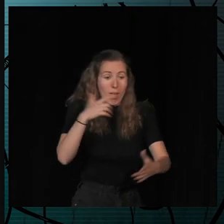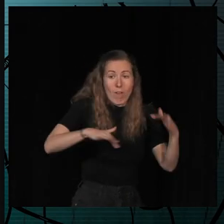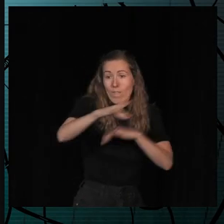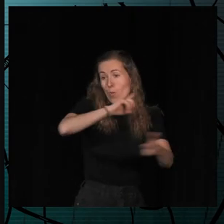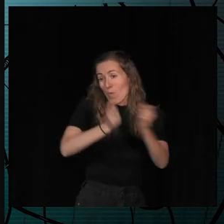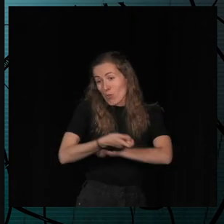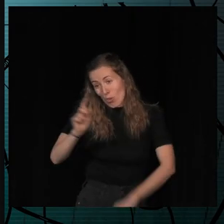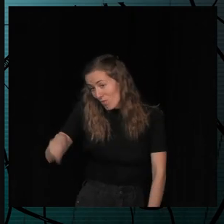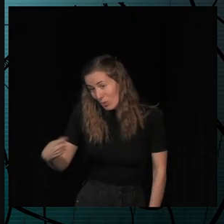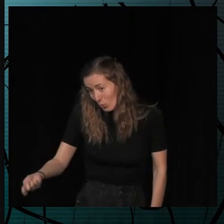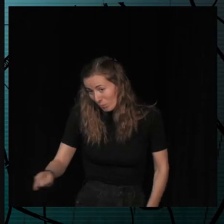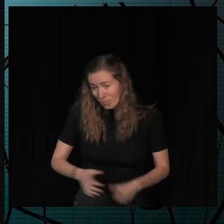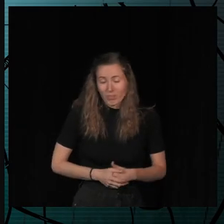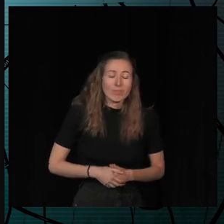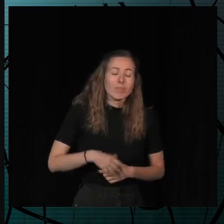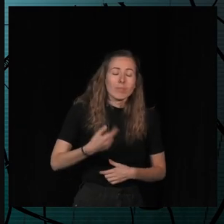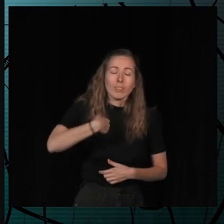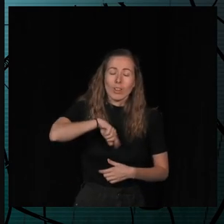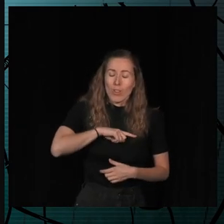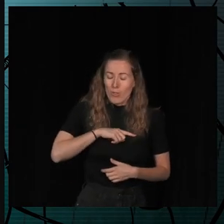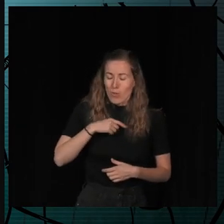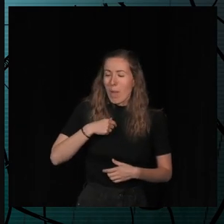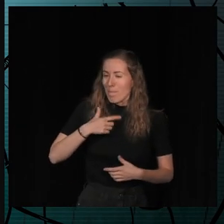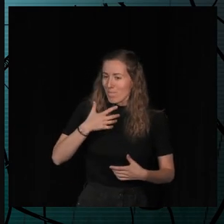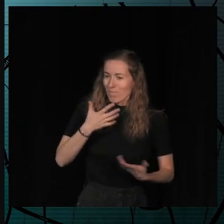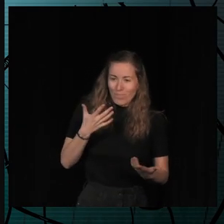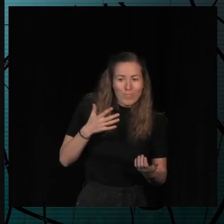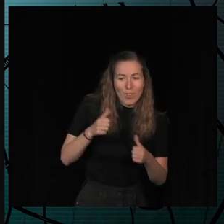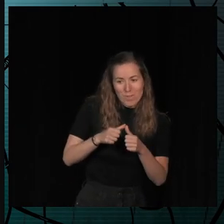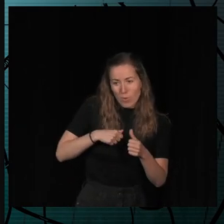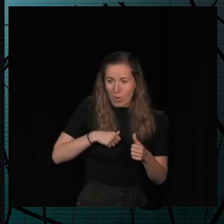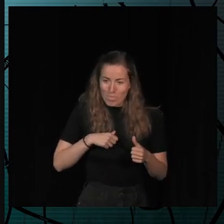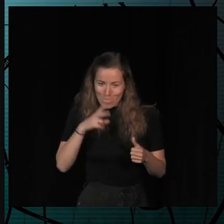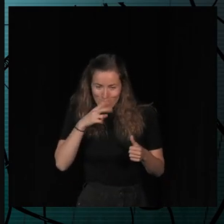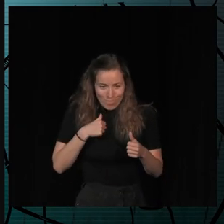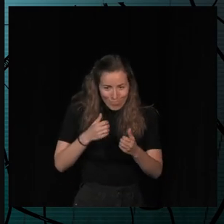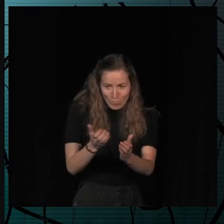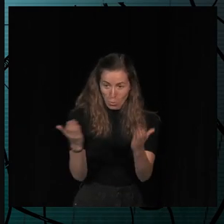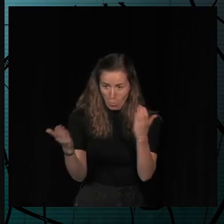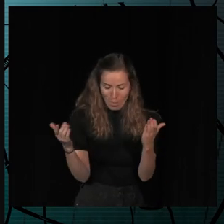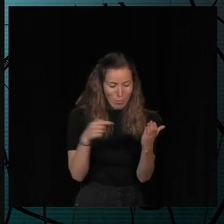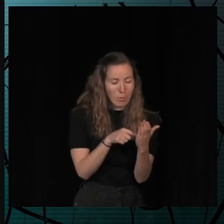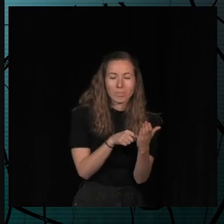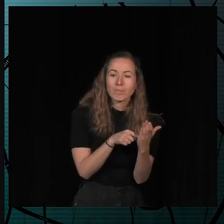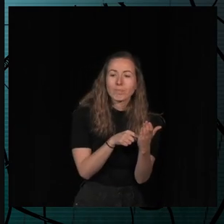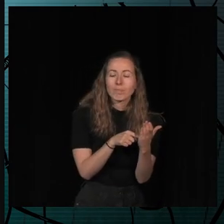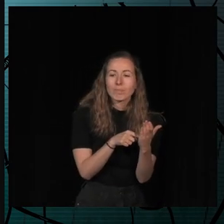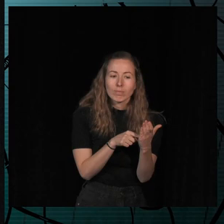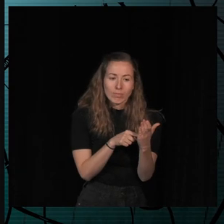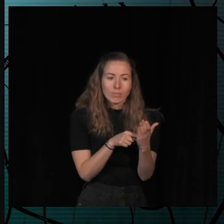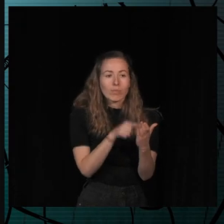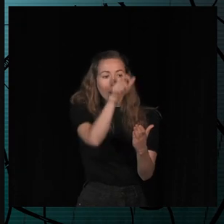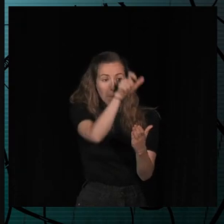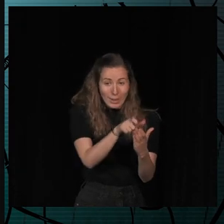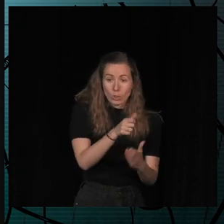répondre à votre question nous on s'est amusait à comparer euh est-ce qu'on a les mêmes bénéfices à regarder un